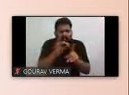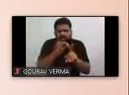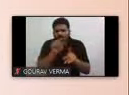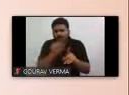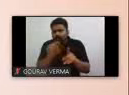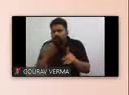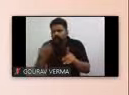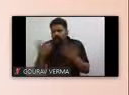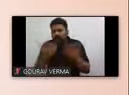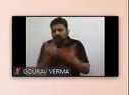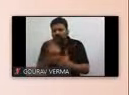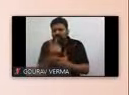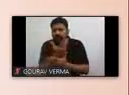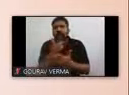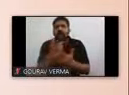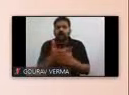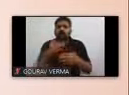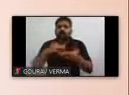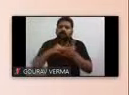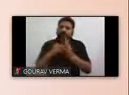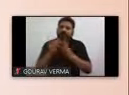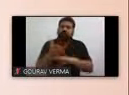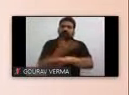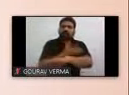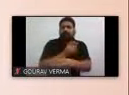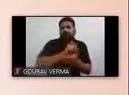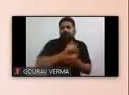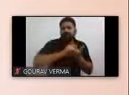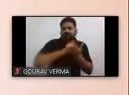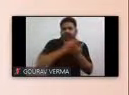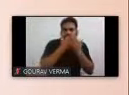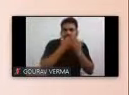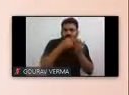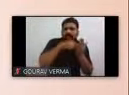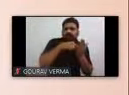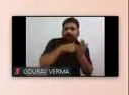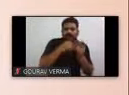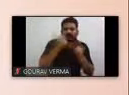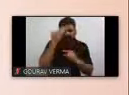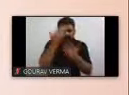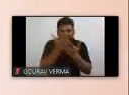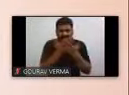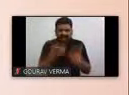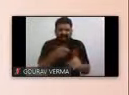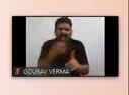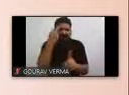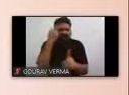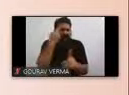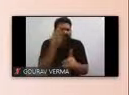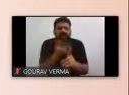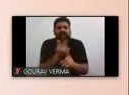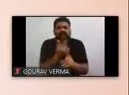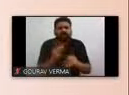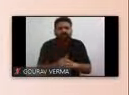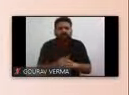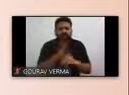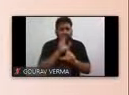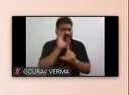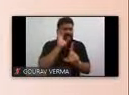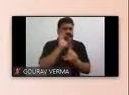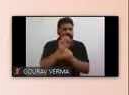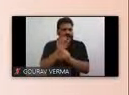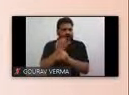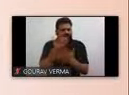प्री लिटरेसी. नोइंग द फंक्शन ऑफ ऑब्जेक्ट्स, नोइंग द पर्पस ऑफ थिंग्स, आइडेंटिफाइंग ऑब्जेक्ट्स